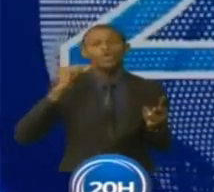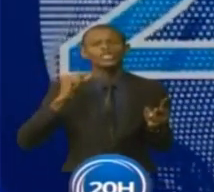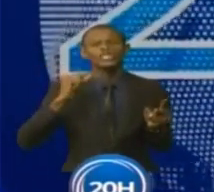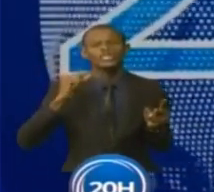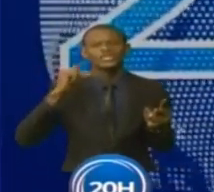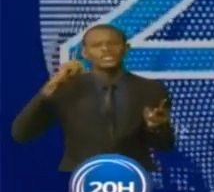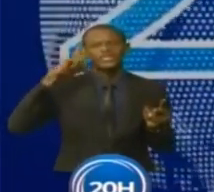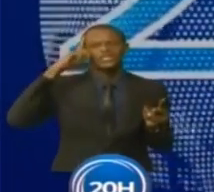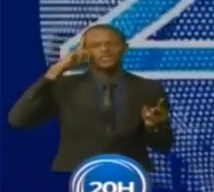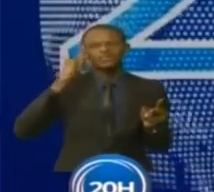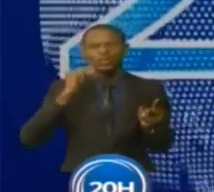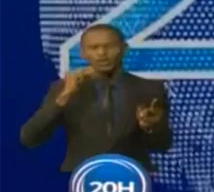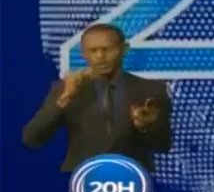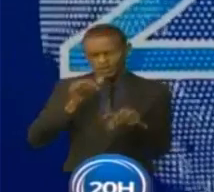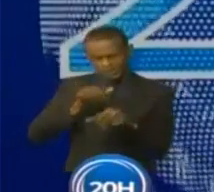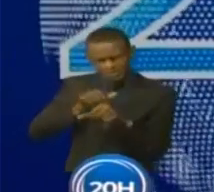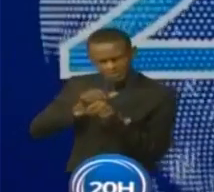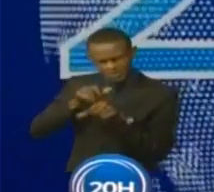son porte-parole